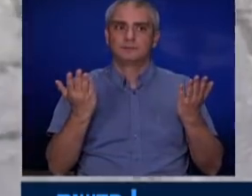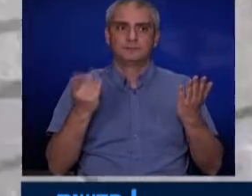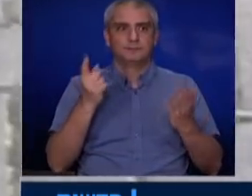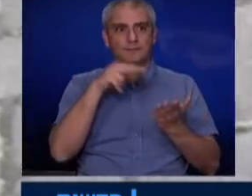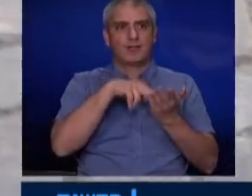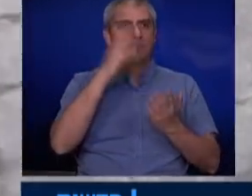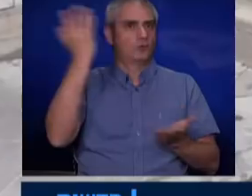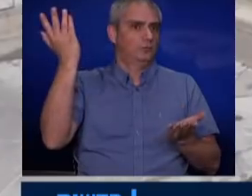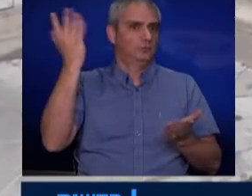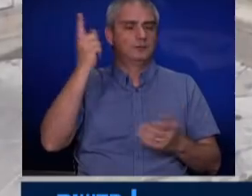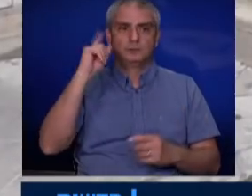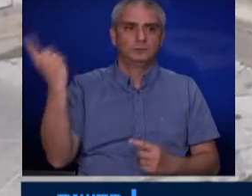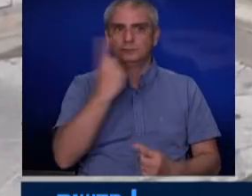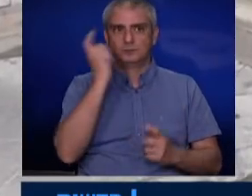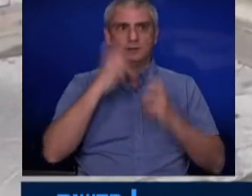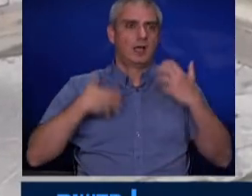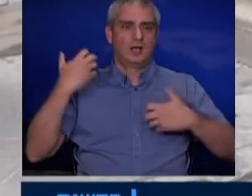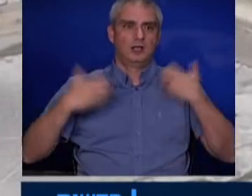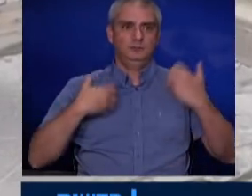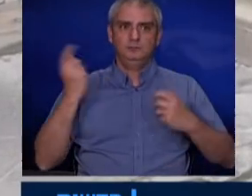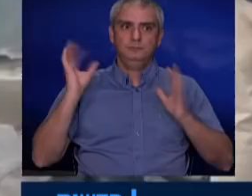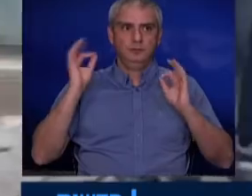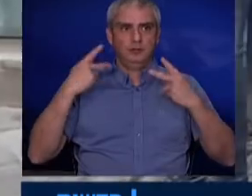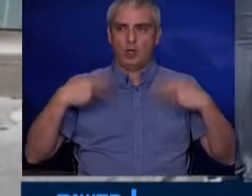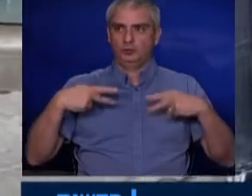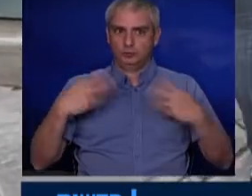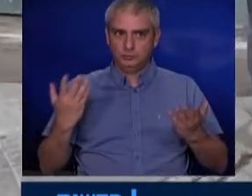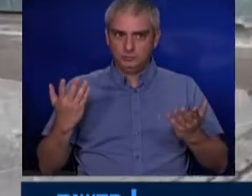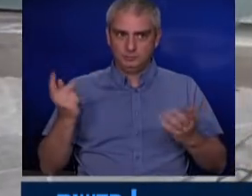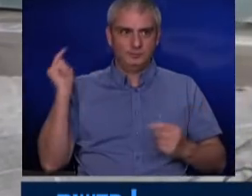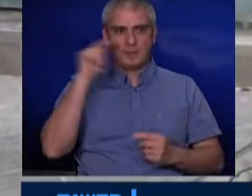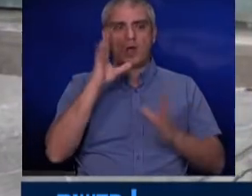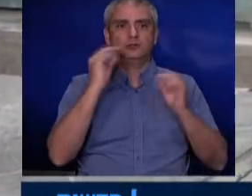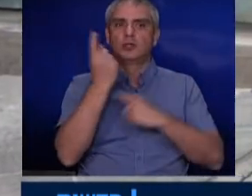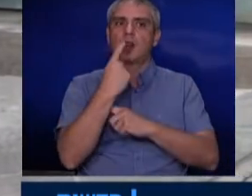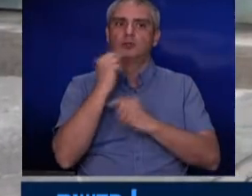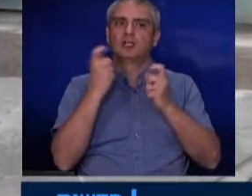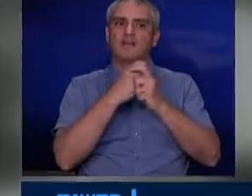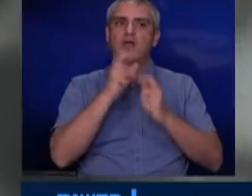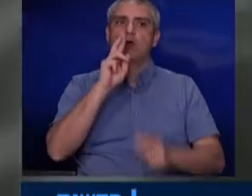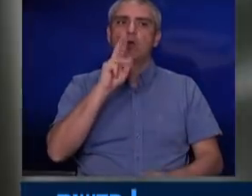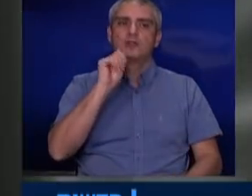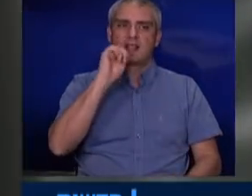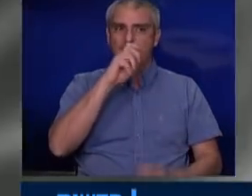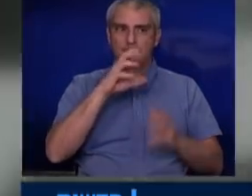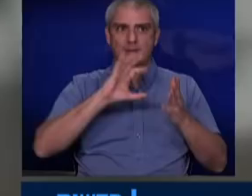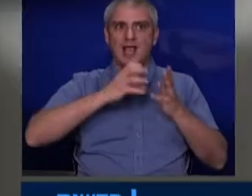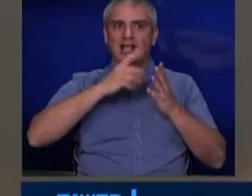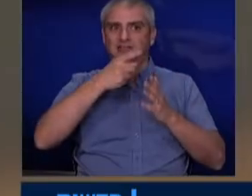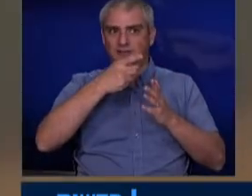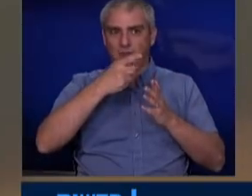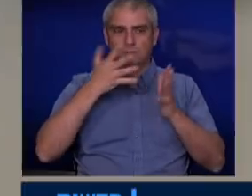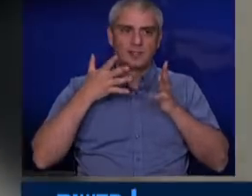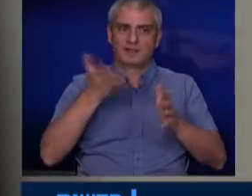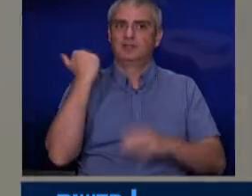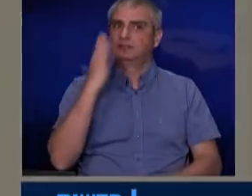על הראש. בזה אחר זה, נסערים, כועסים ובעיקר חוששים, הגיעו היום עשרות לקוחות של חברת רוטניום למתחם הכספות שנפרץ